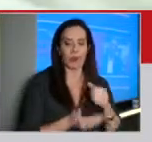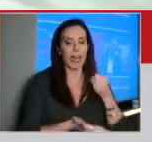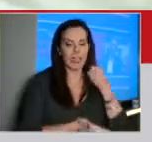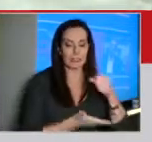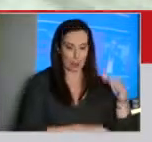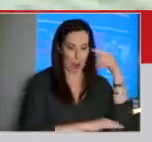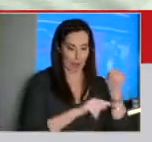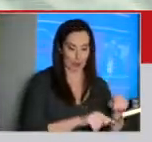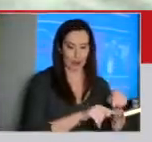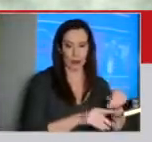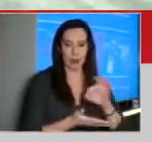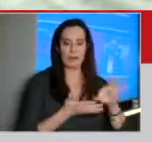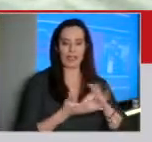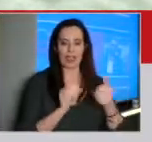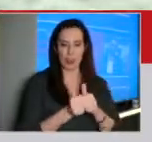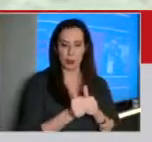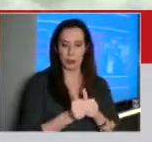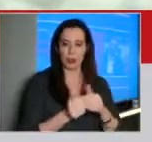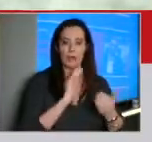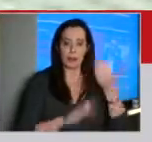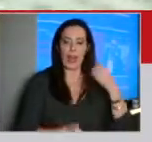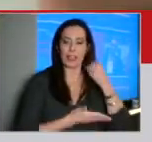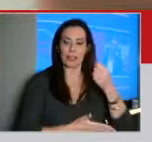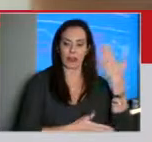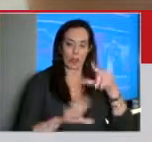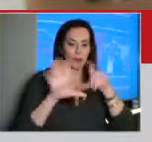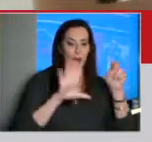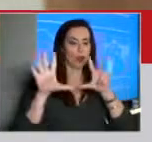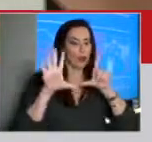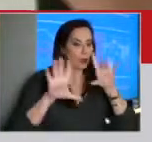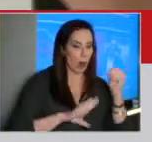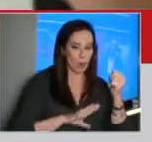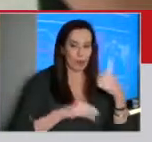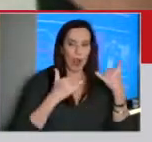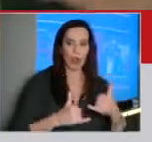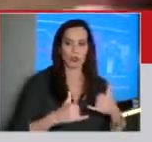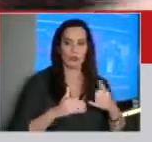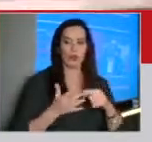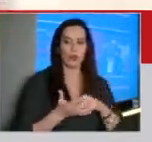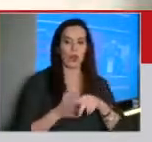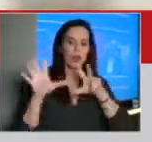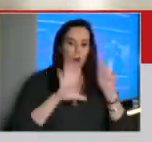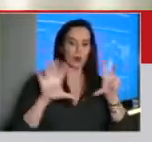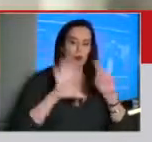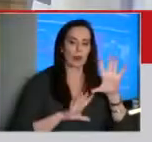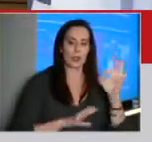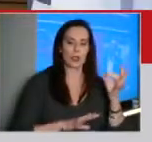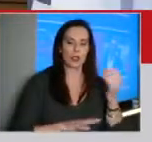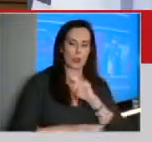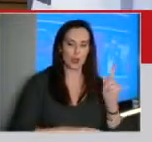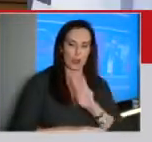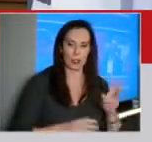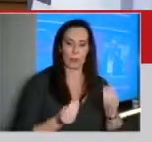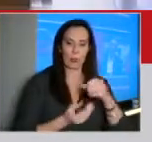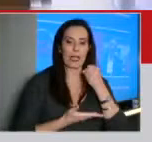של מדינה לטובת משרד הספורט, ואם לפני כן התקציב עמד על 700-740, הוא עומד עכשיו בבסיס על 800-805 מיליון שקלים,